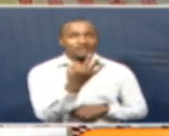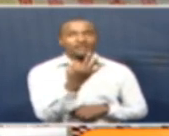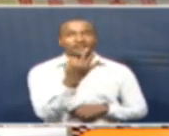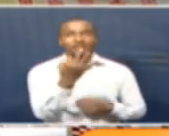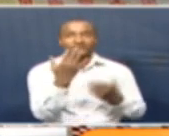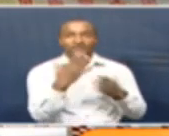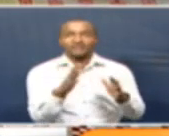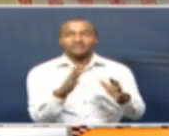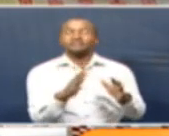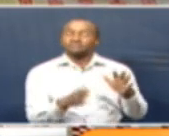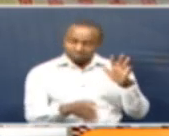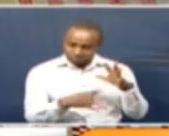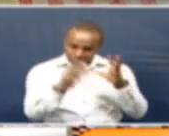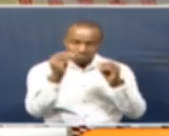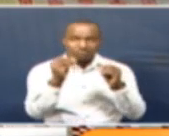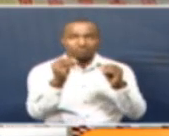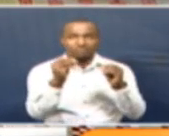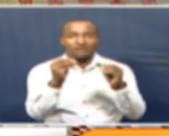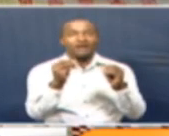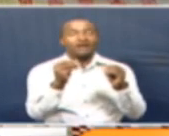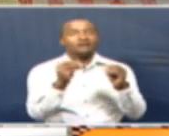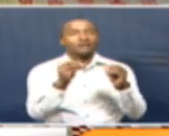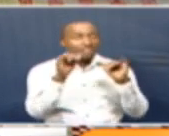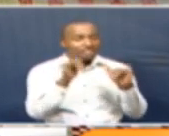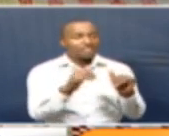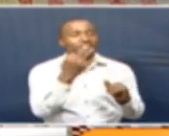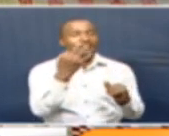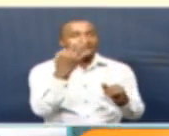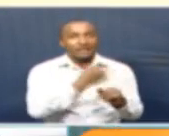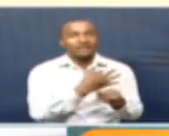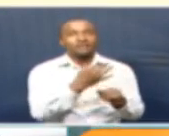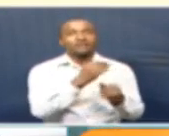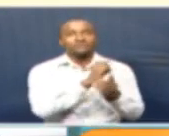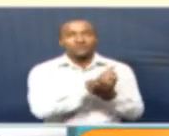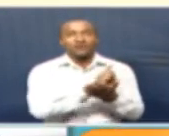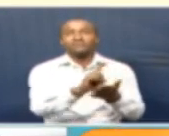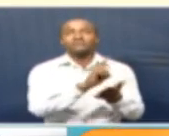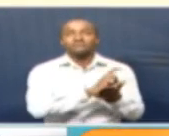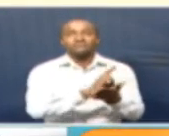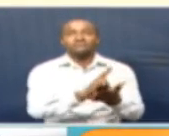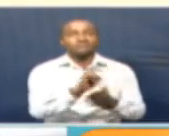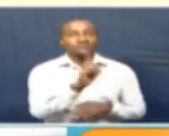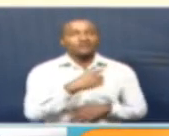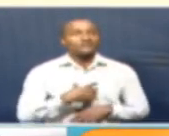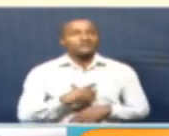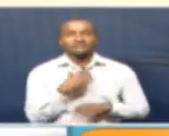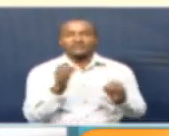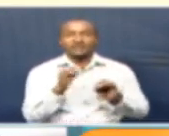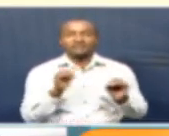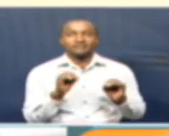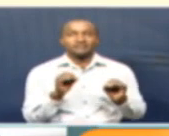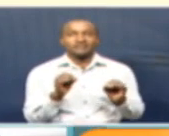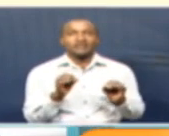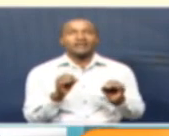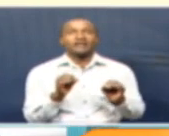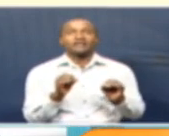siku tatu zikisha basi mgeni anapaswa kuondoka. Lakini mgeni akapitisha siku tatu, akapitisha kama wiki mbili, mwezi, yule si mgeni tena. Yule